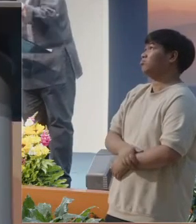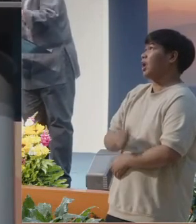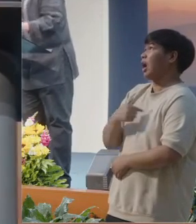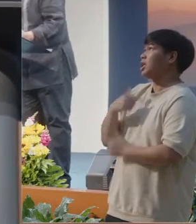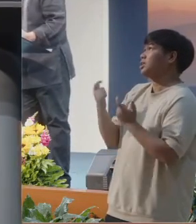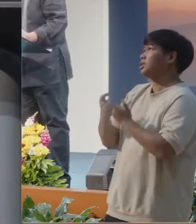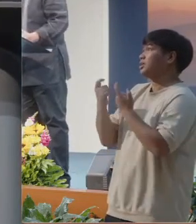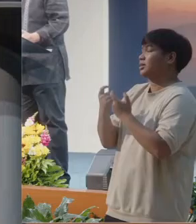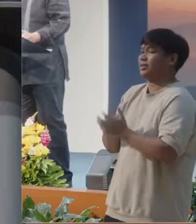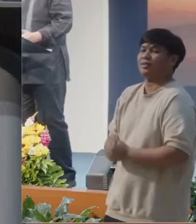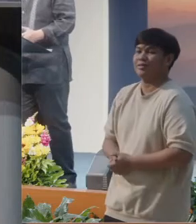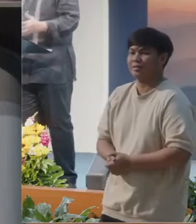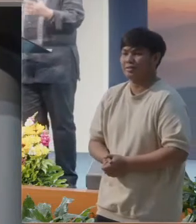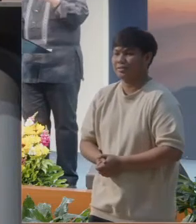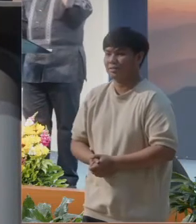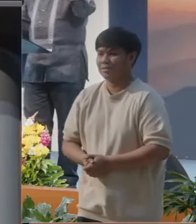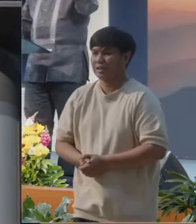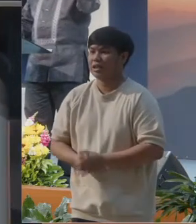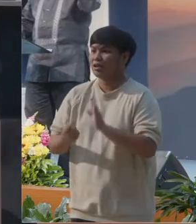Kaya nagbibigay ng